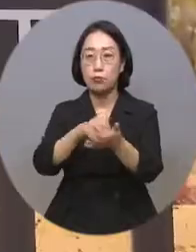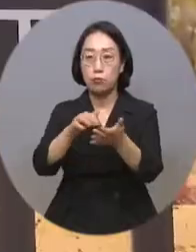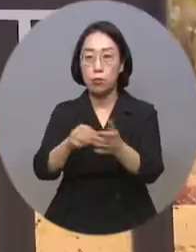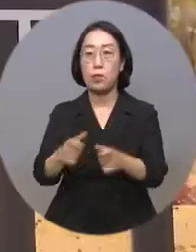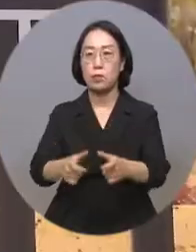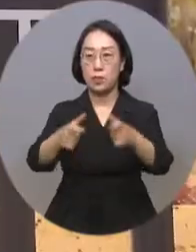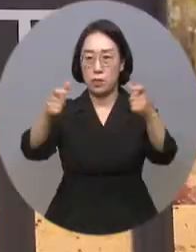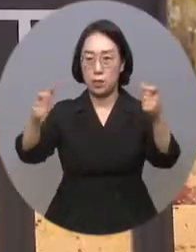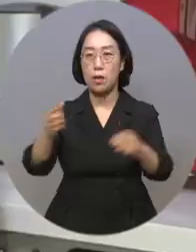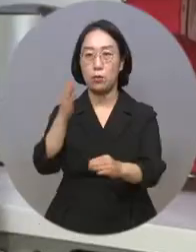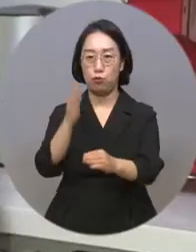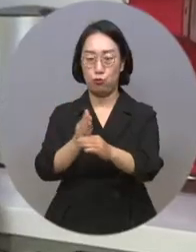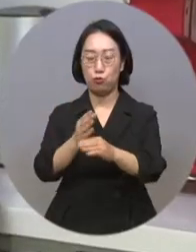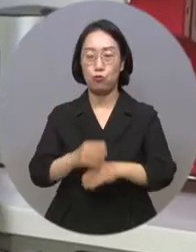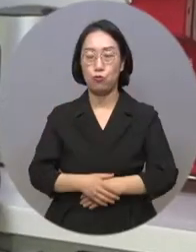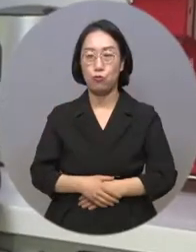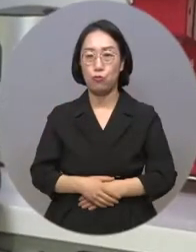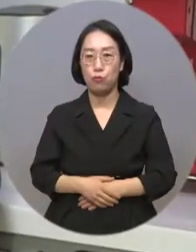늘어났다고 밝혔습니다.